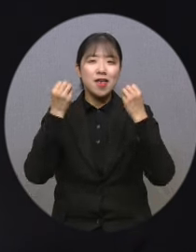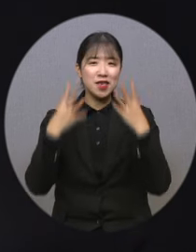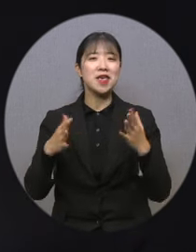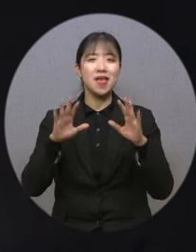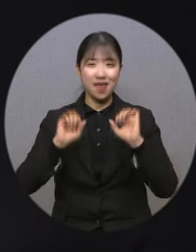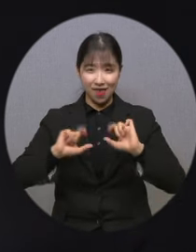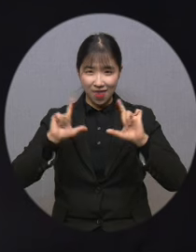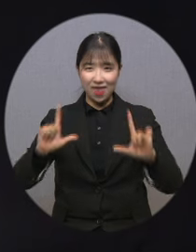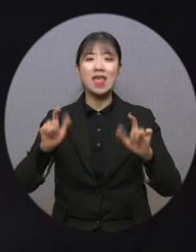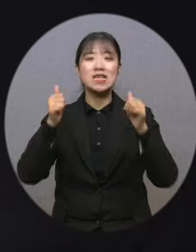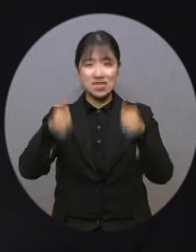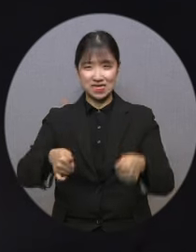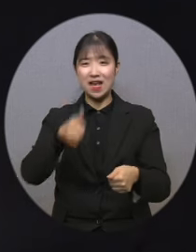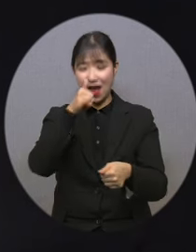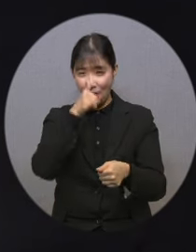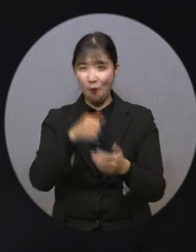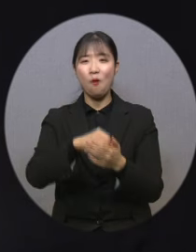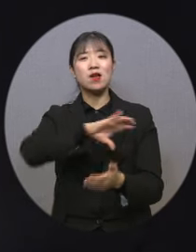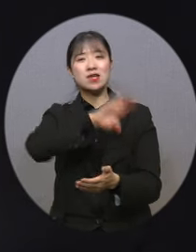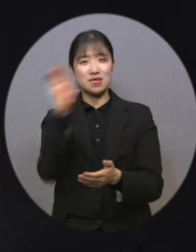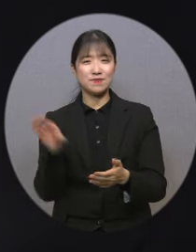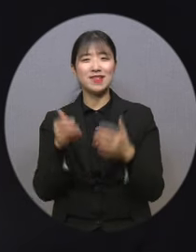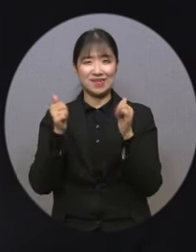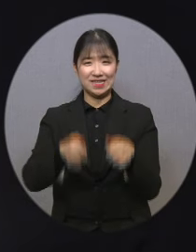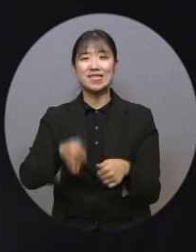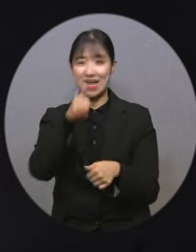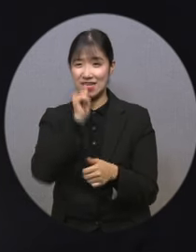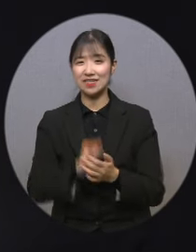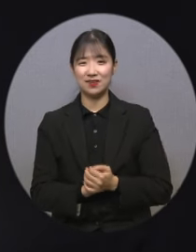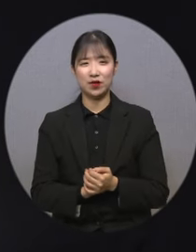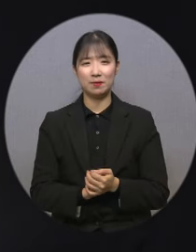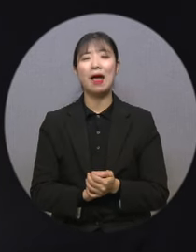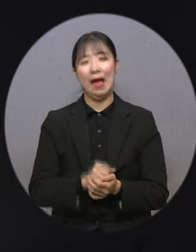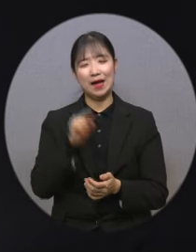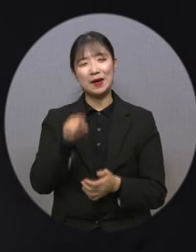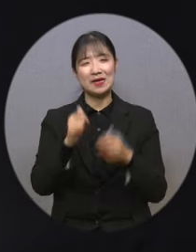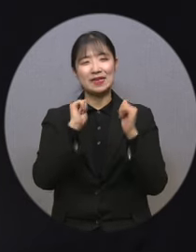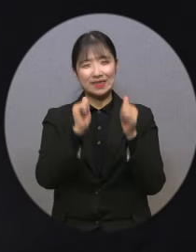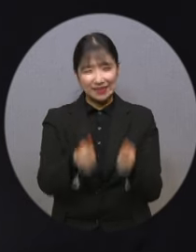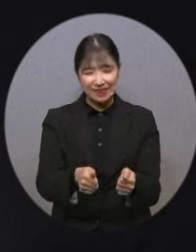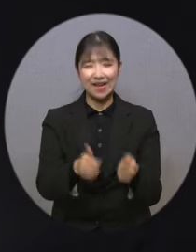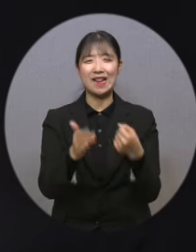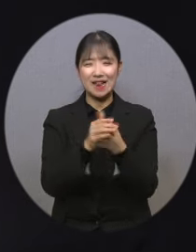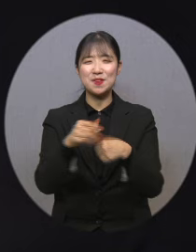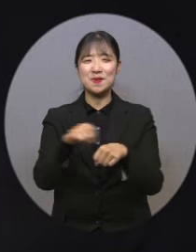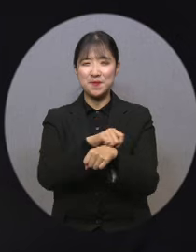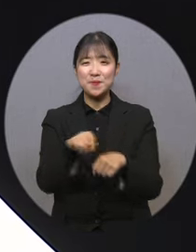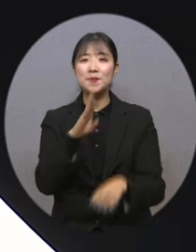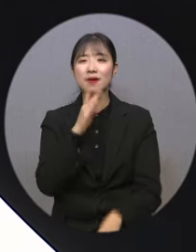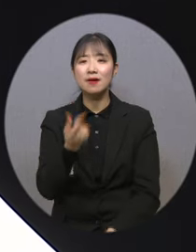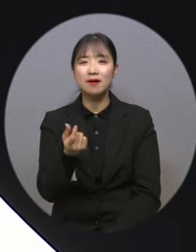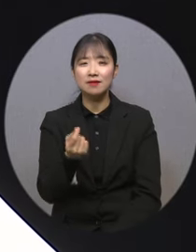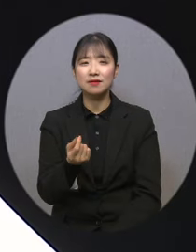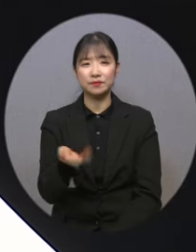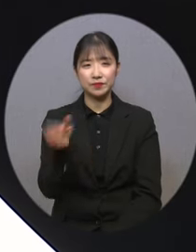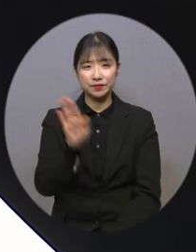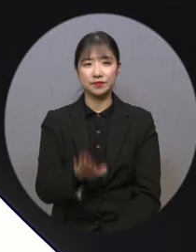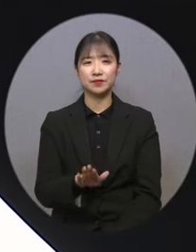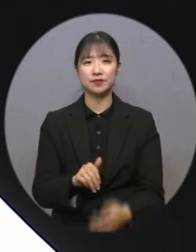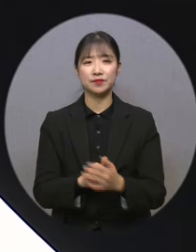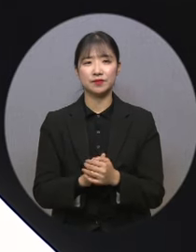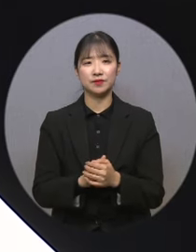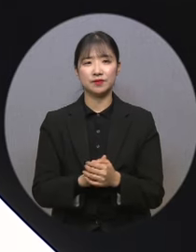아 얼집 맛은 있었 있어요 예 뭐 그거는 뭐 인 사니까 뭐 특별합니다 많은 1 그런데